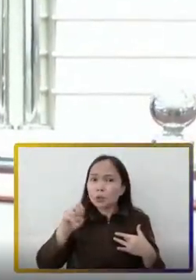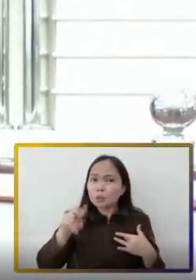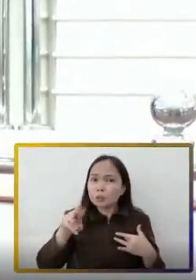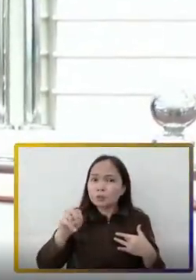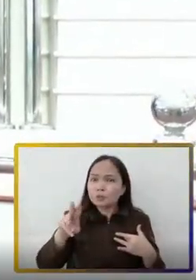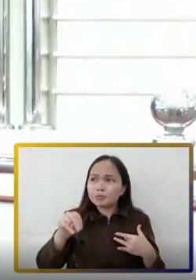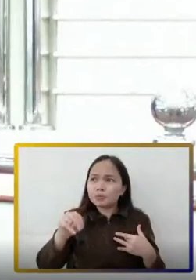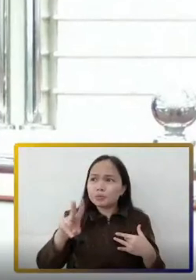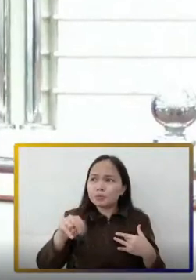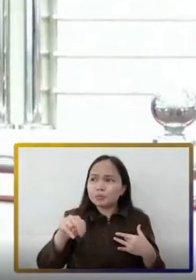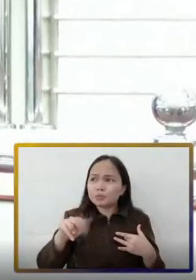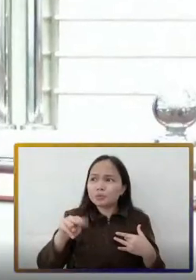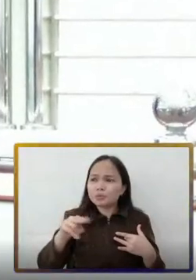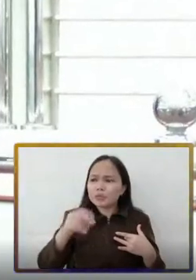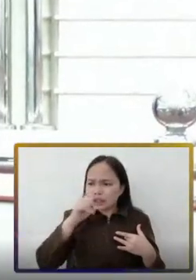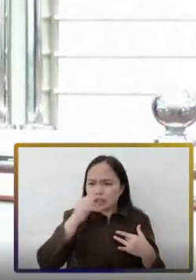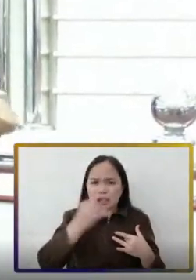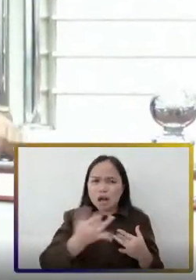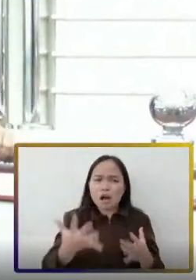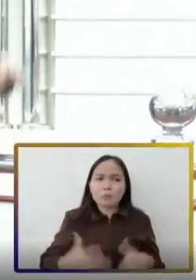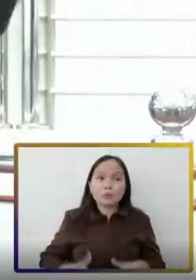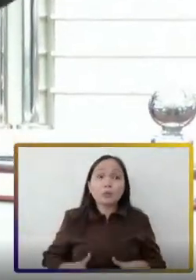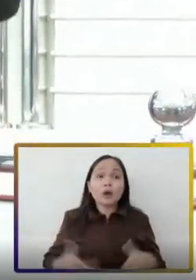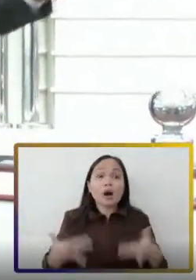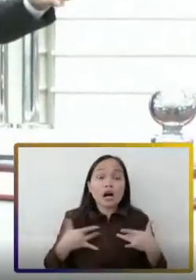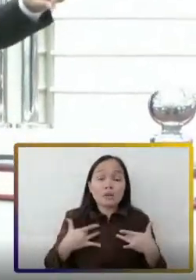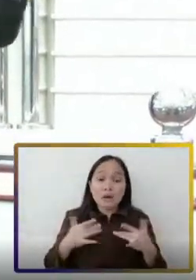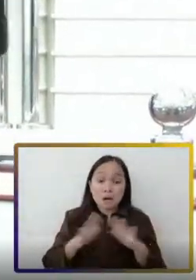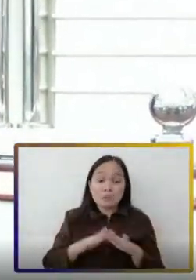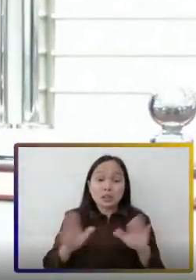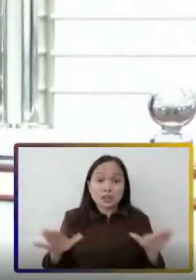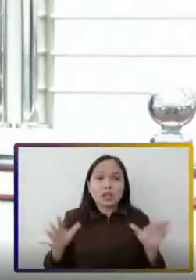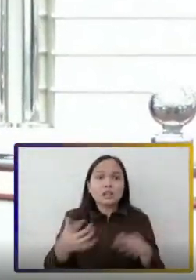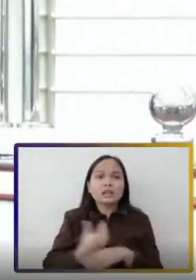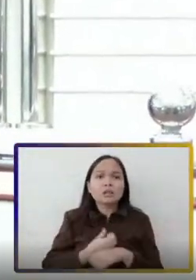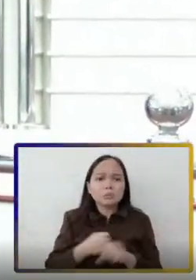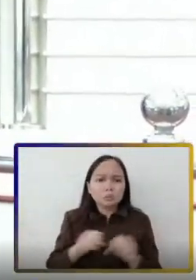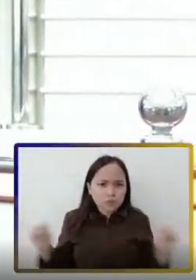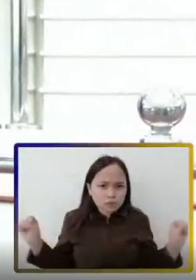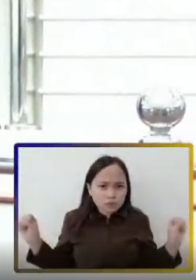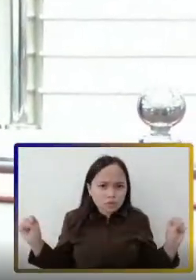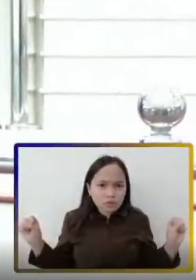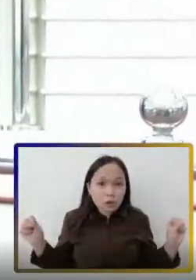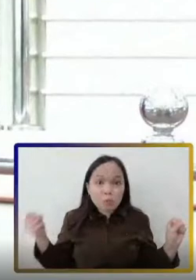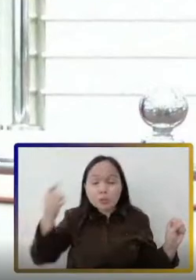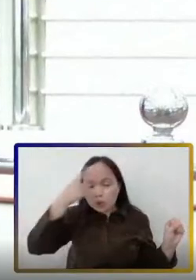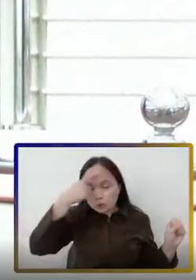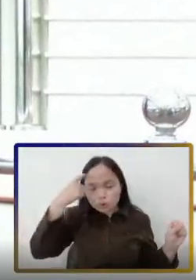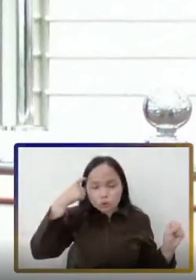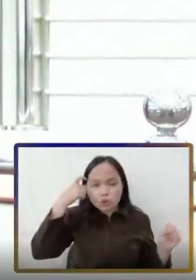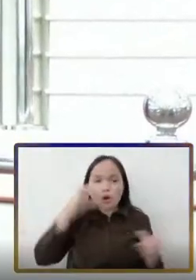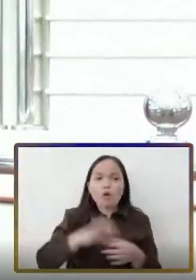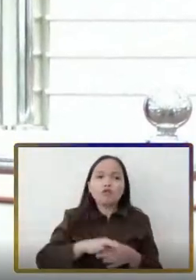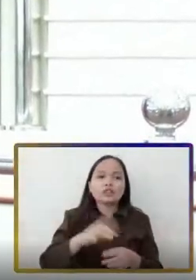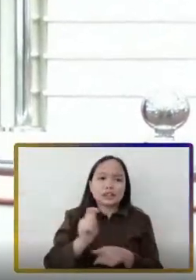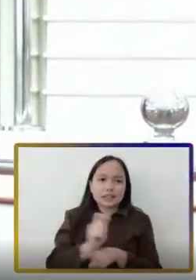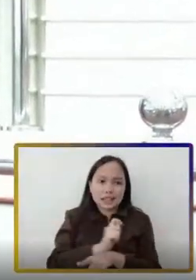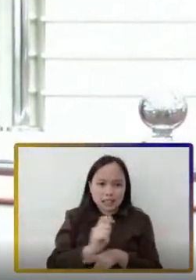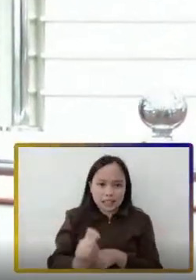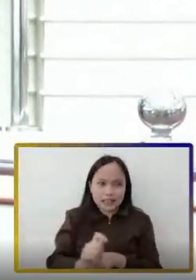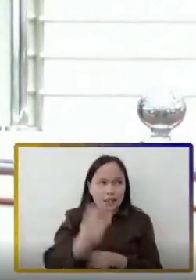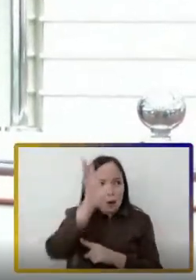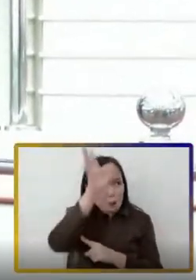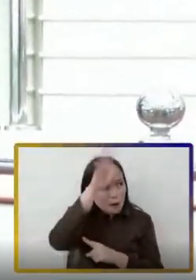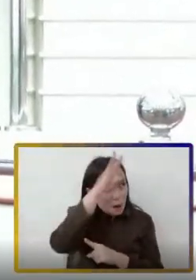years old. Ilang buhay na mga bata at matanda ang naisalba niya dahilan sa pagka-train sa kanya ng